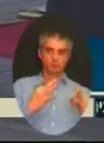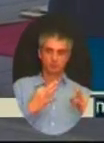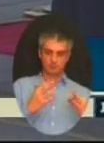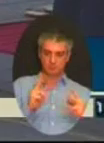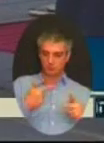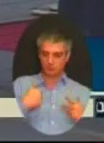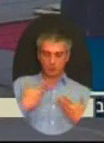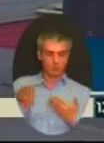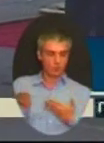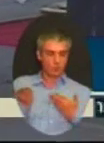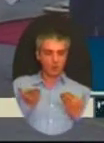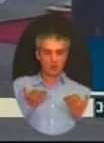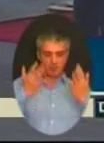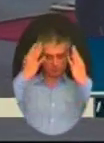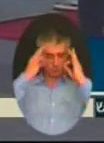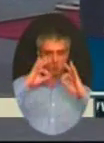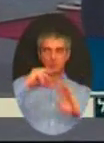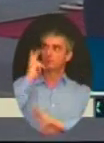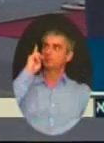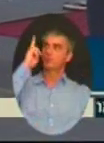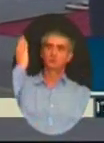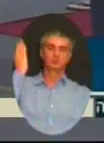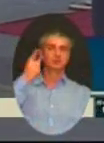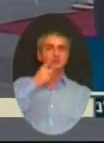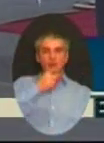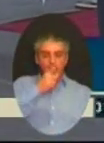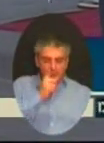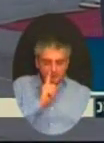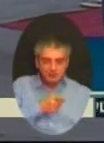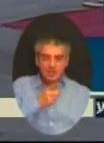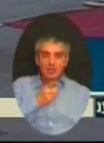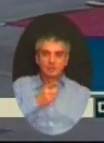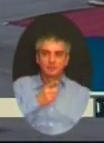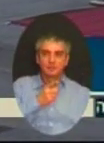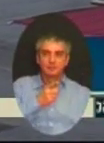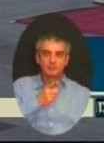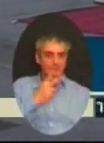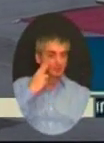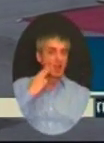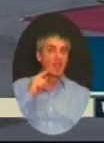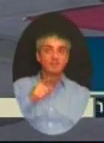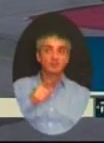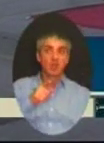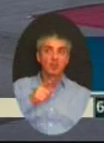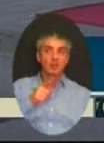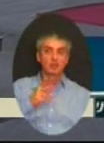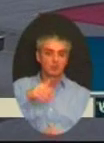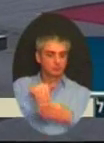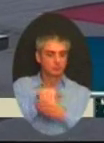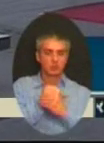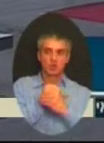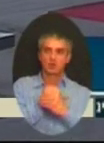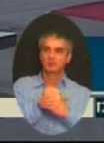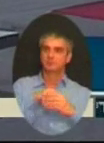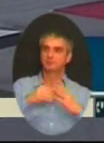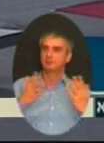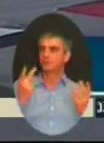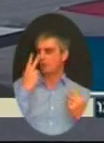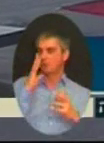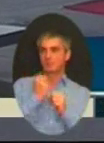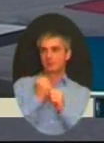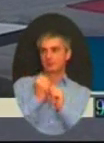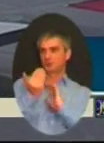יש לנו אורח מכובד מחוץ לארץ, והם אמורים לבזות אותו בתוך הכנסת. בוא נראה מה הם יעשו